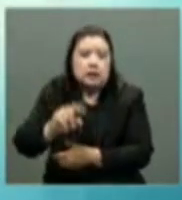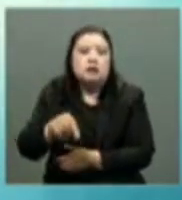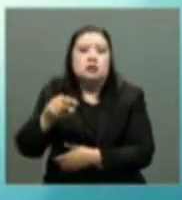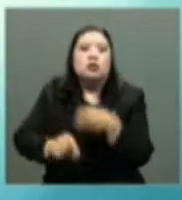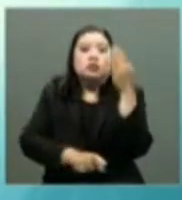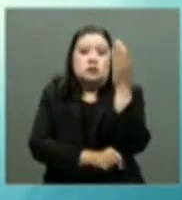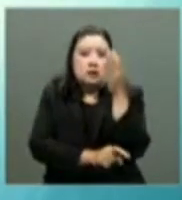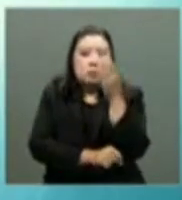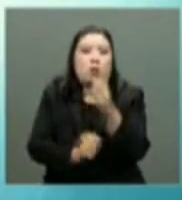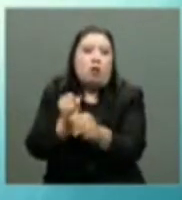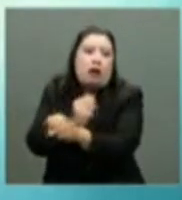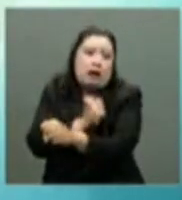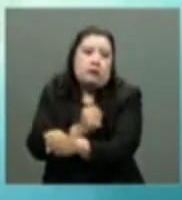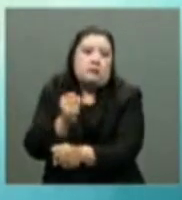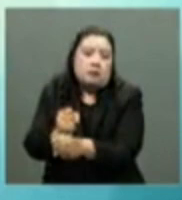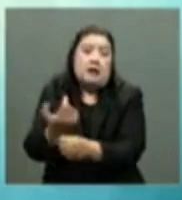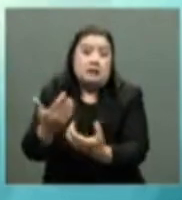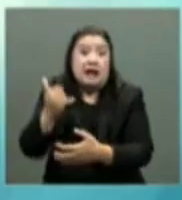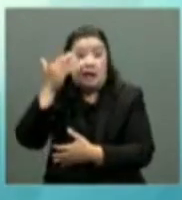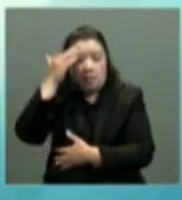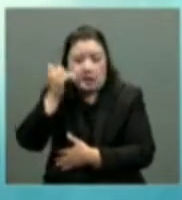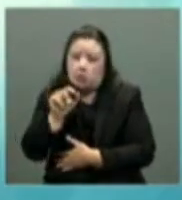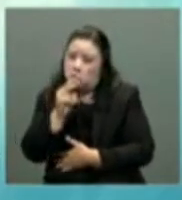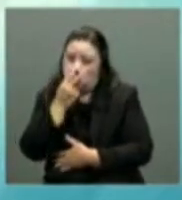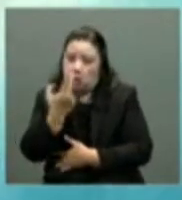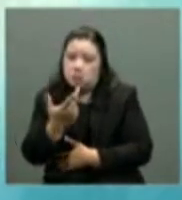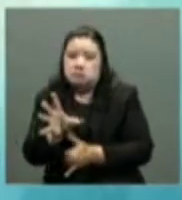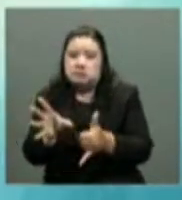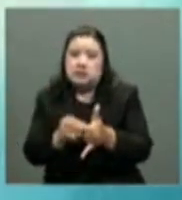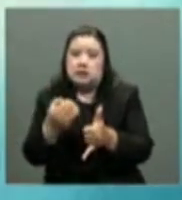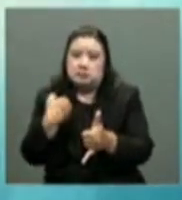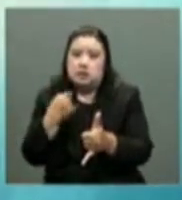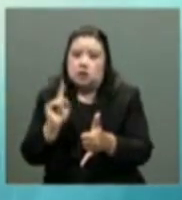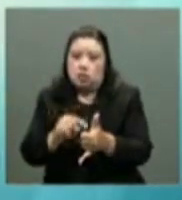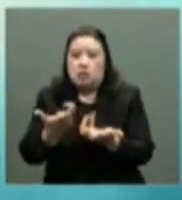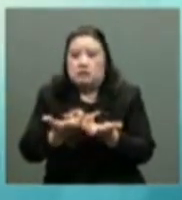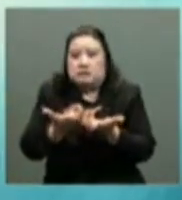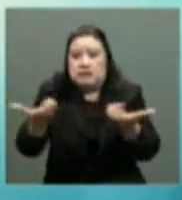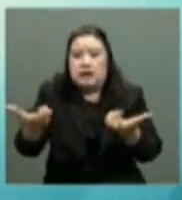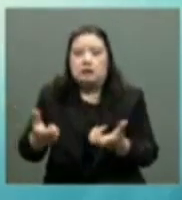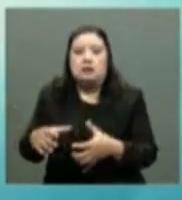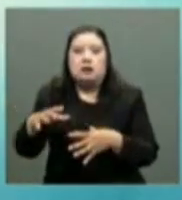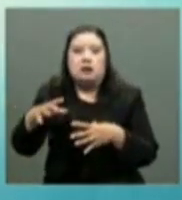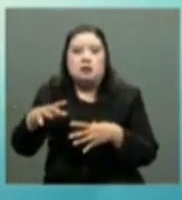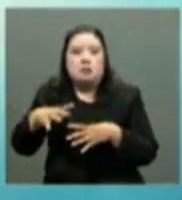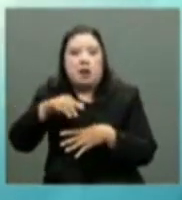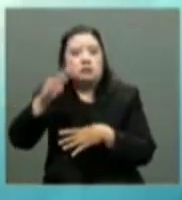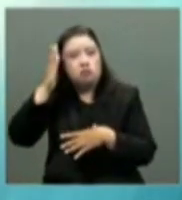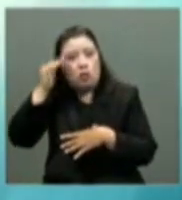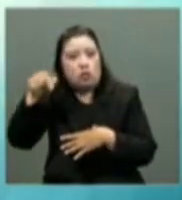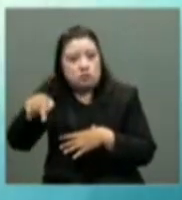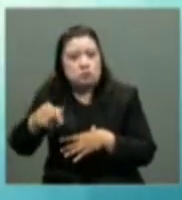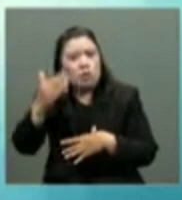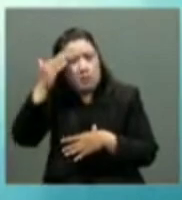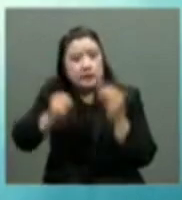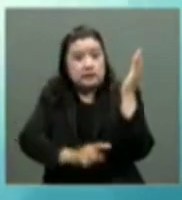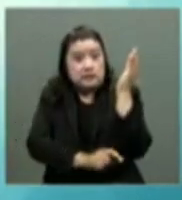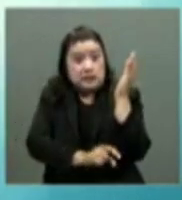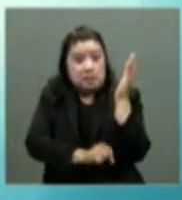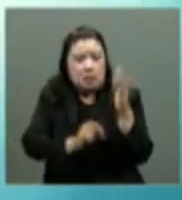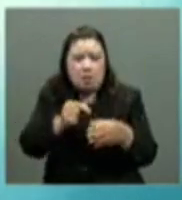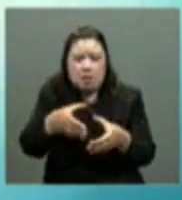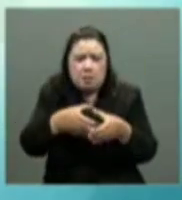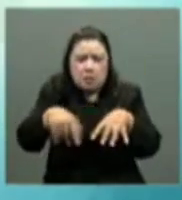ที่แยกออกมาจากเกาะเขาเป็นเกาะนะครับพื้นที่ไม่ได้มากนะครับเล็กกว่าเกาะภูเก็ตเราอีกเพราะฉะนั้นถ้ามีคนติด